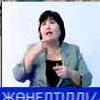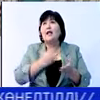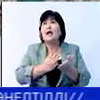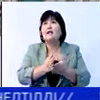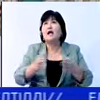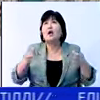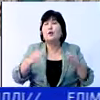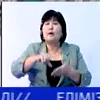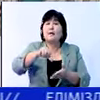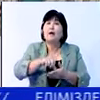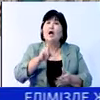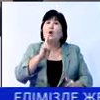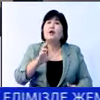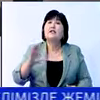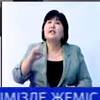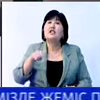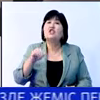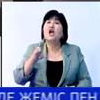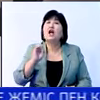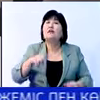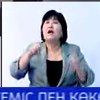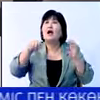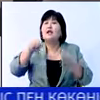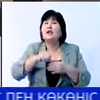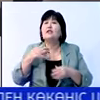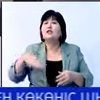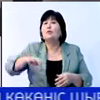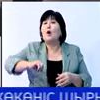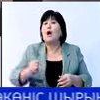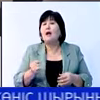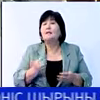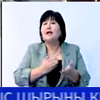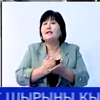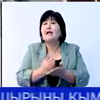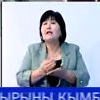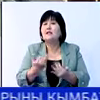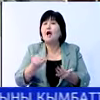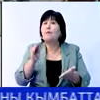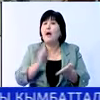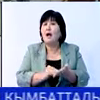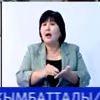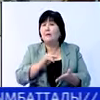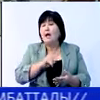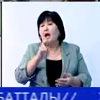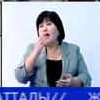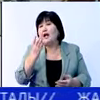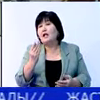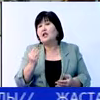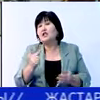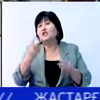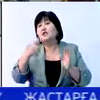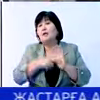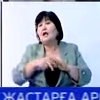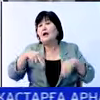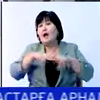ұйымның аппарат басшысы Қуаныш Сейтжанов арнайы қатысып, сыр бойылғы әріптестерінің саяси жұмысына баға берді. Айта кетейік, қарашаның 27-сінде